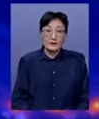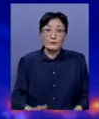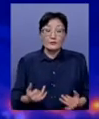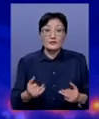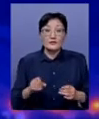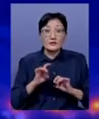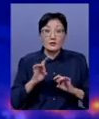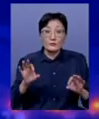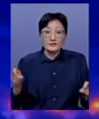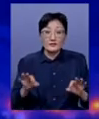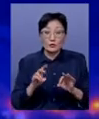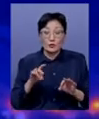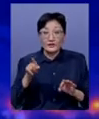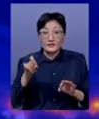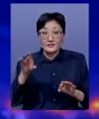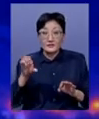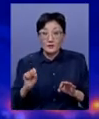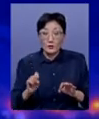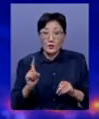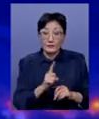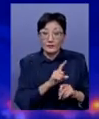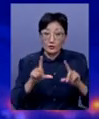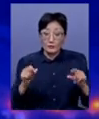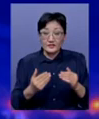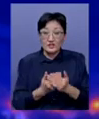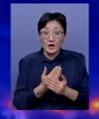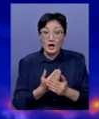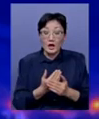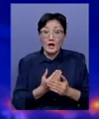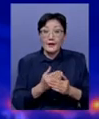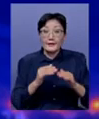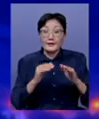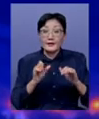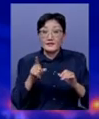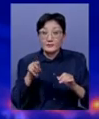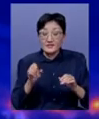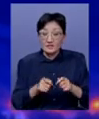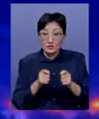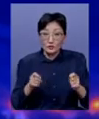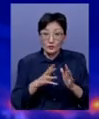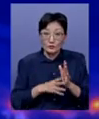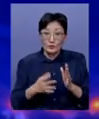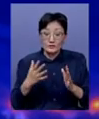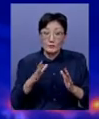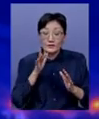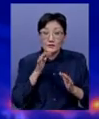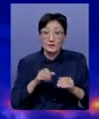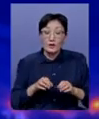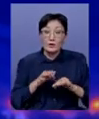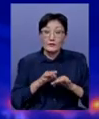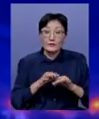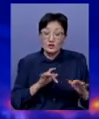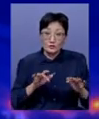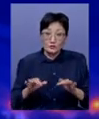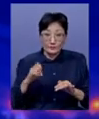Бүгін әйгілі композитор Нұрғиса Тілендиевтің музейінде жаңа экспозиция ашылды. Олы күйшінің 95 жылдығына орай ұйымдастырылған